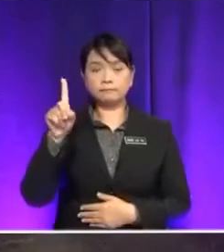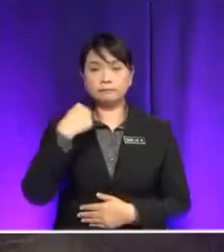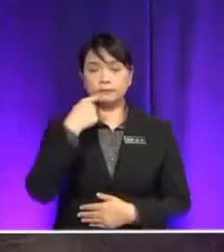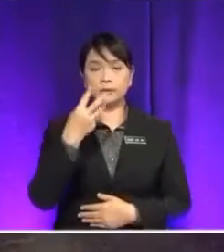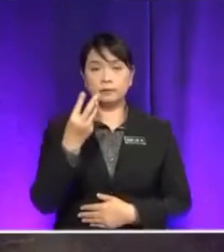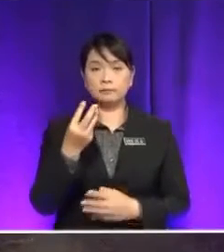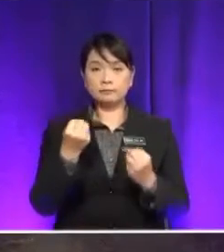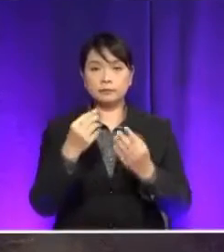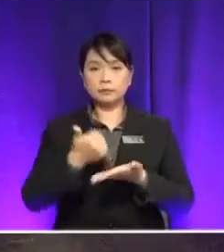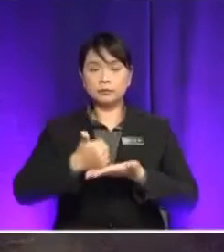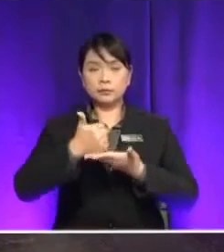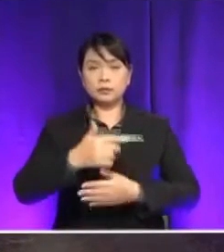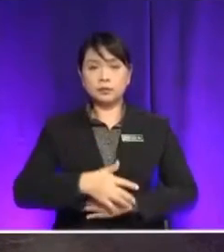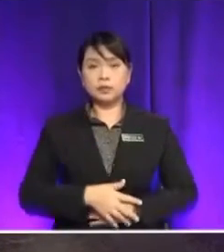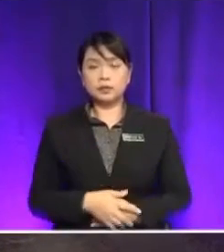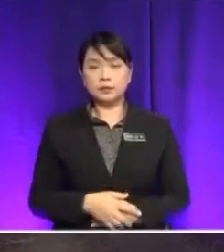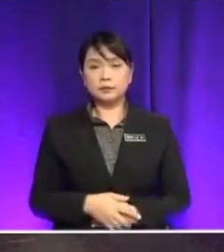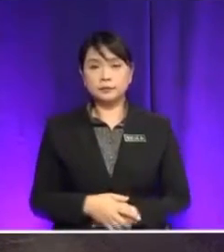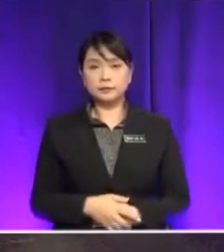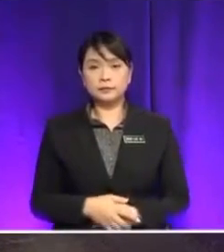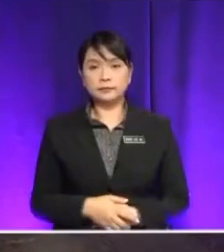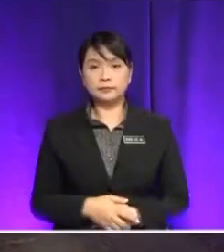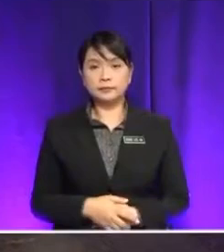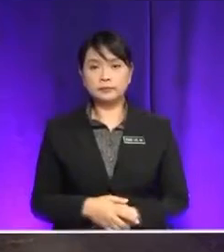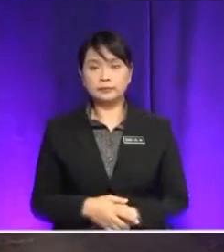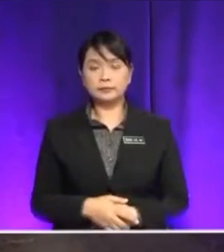Ah Haikal juga oke oke sudah kapal Udin Hadi